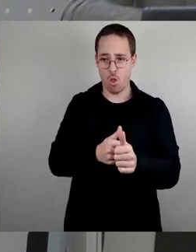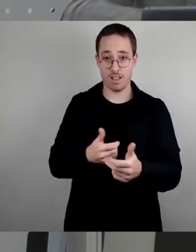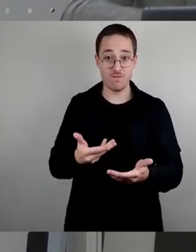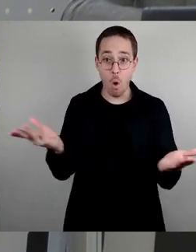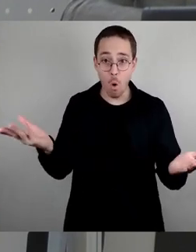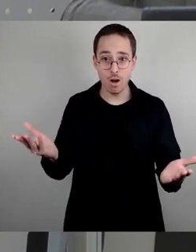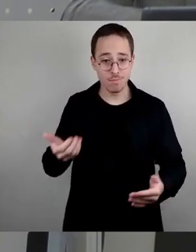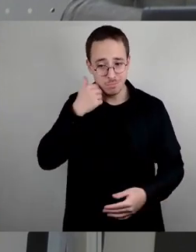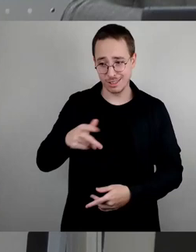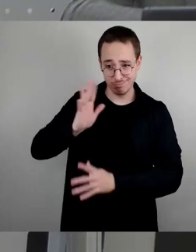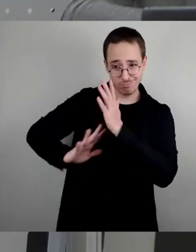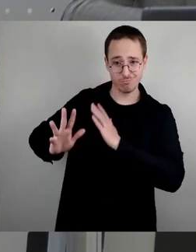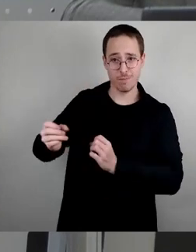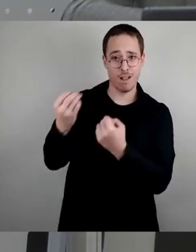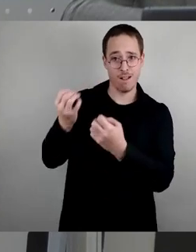in einem Bereich,